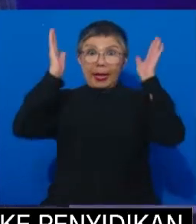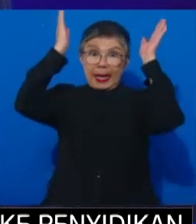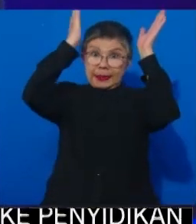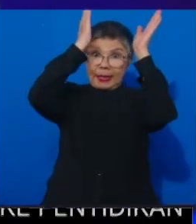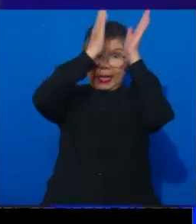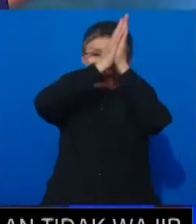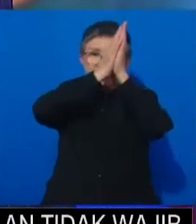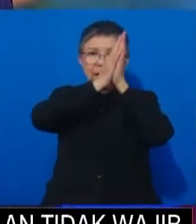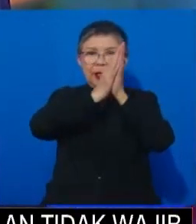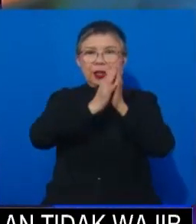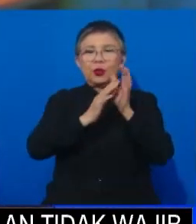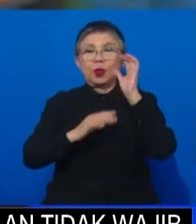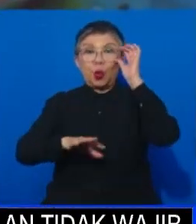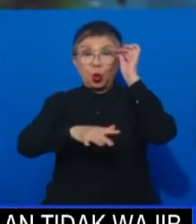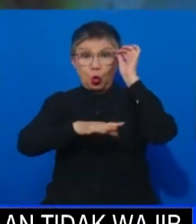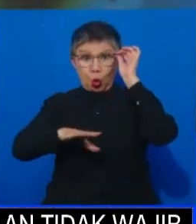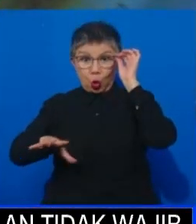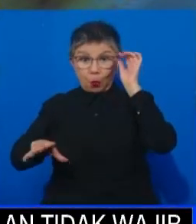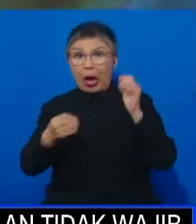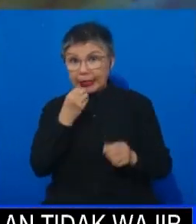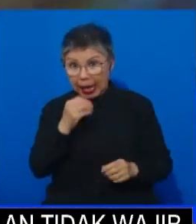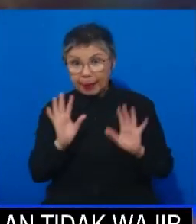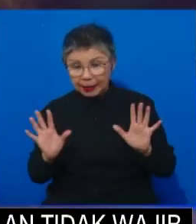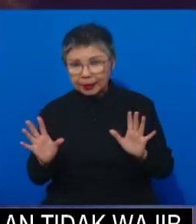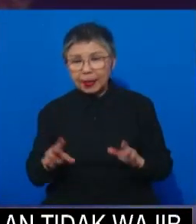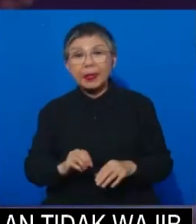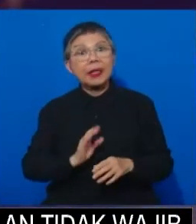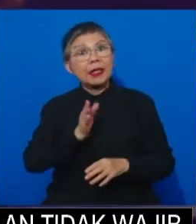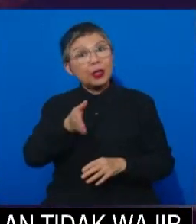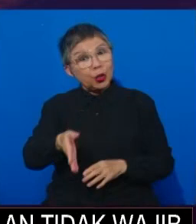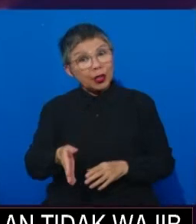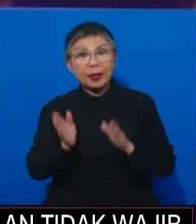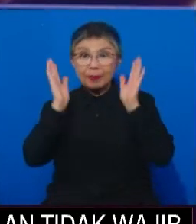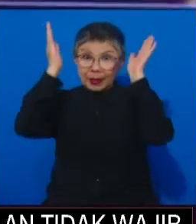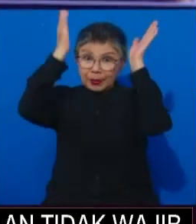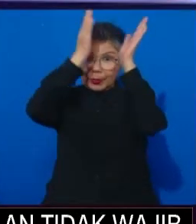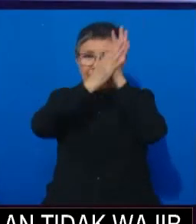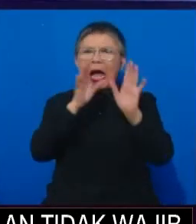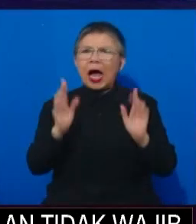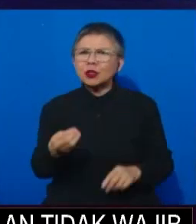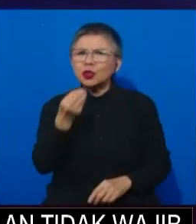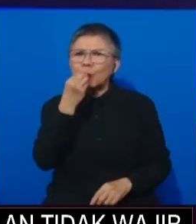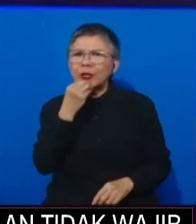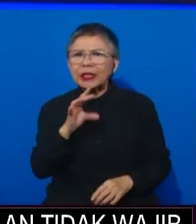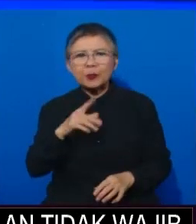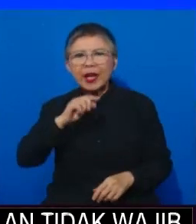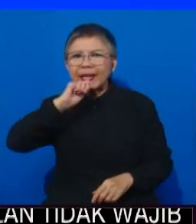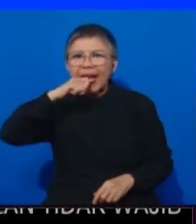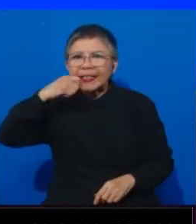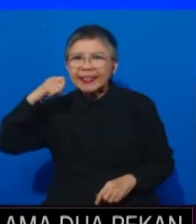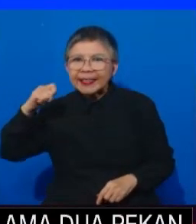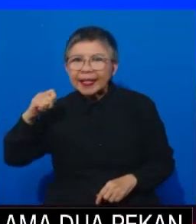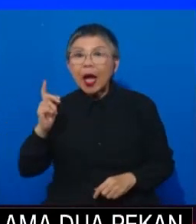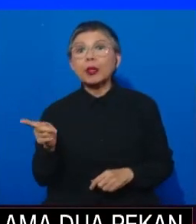Identik dengan sajian boga baharinya yang menggugah selera. Berkunjung ke kota Anjing Mamiri ini tidak mencicipi olahan makanan serba daging